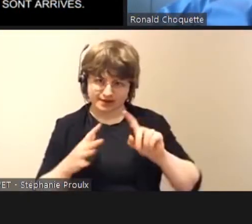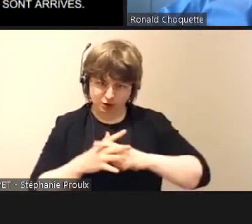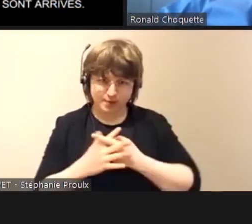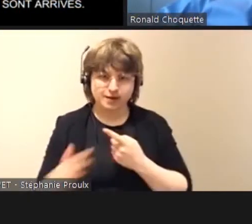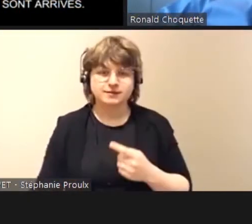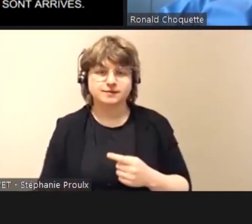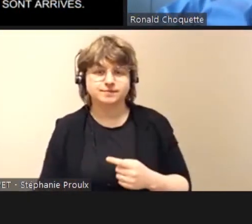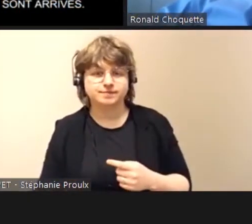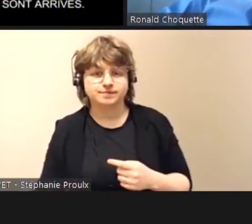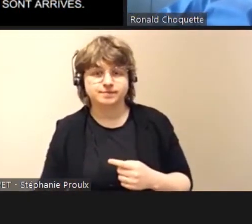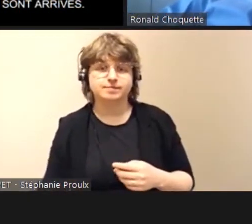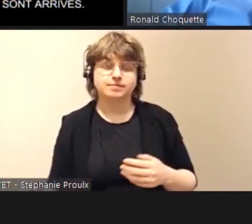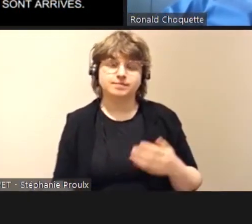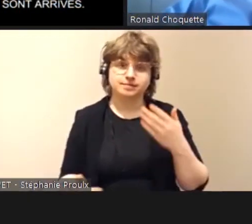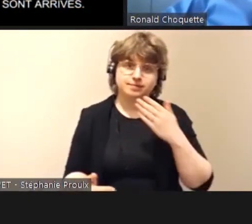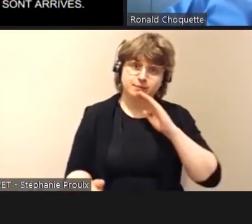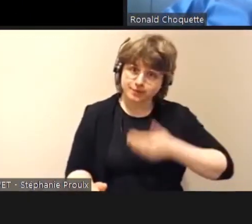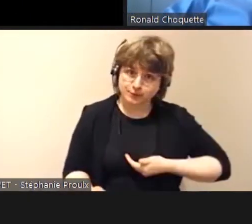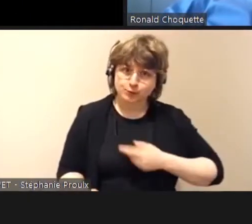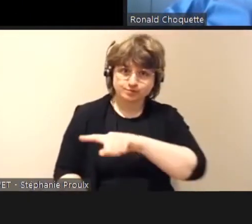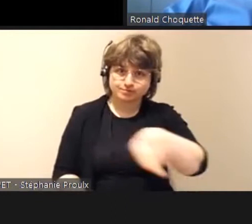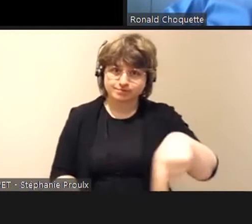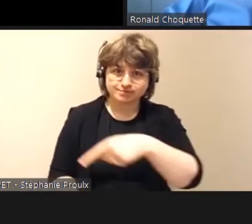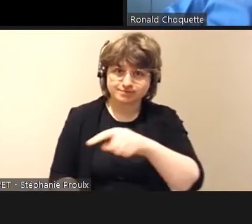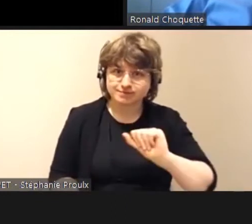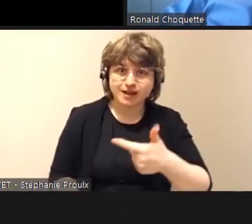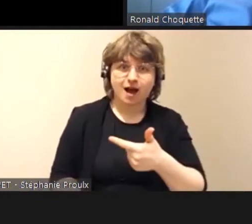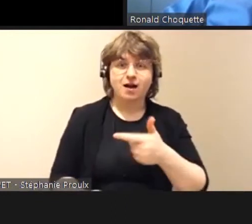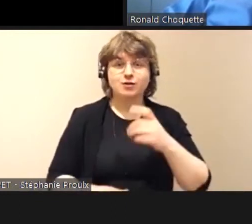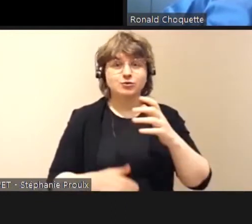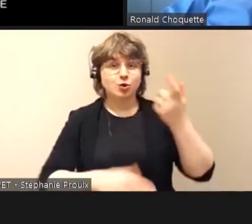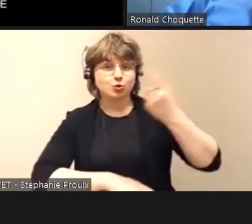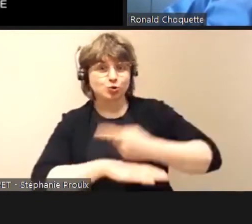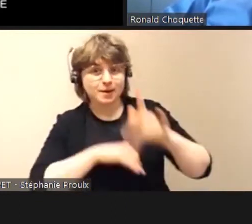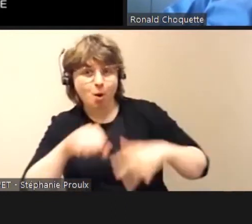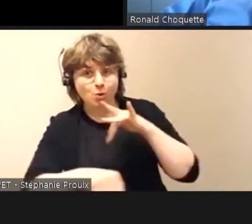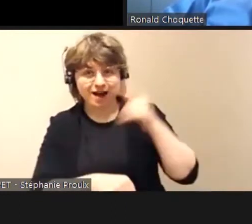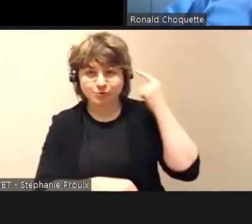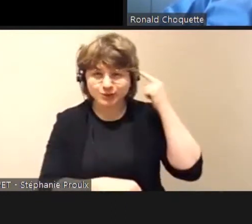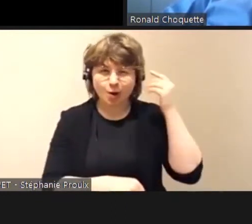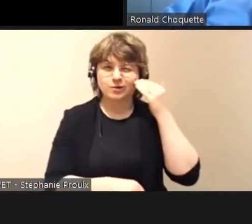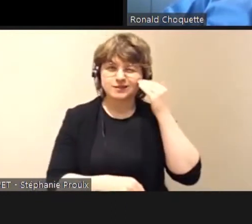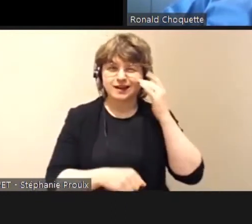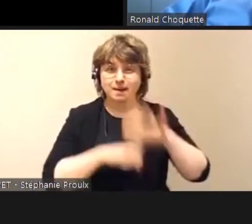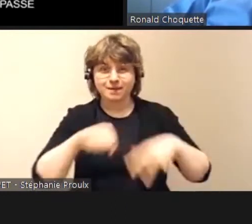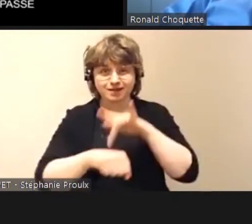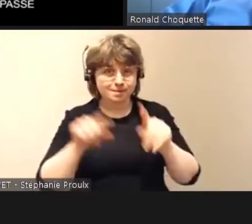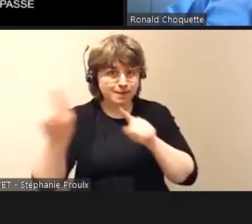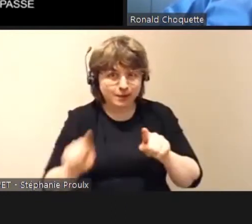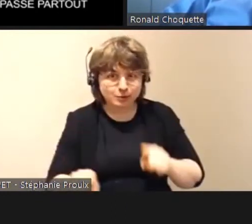Donc, je vous souhaite la bienvenue à cette journée mondiale de l'audition. Ça se passe partout sur la planète aujourd'hui.